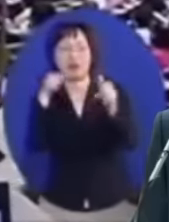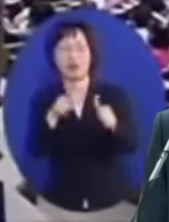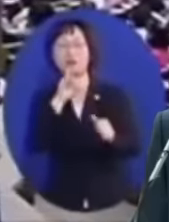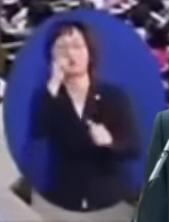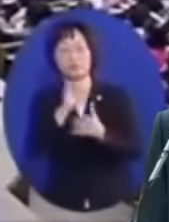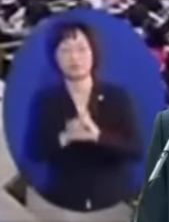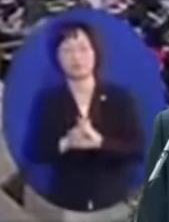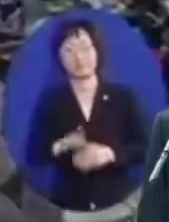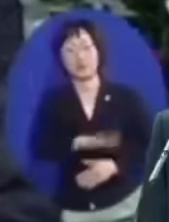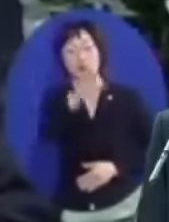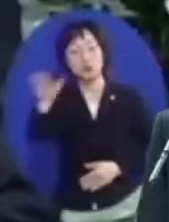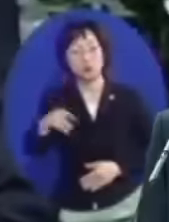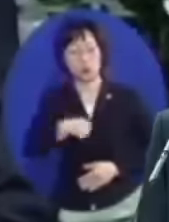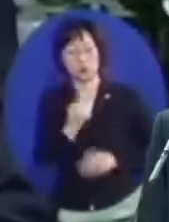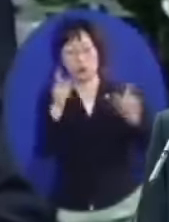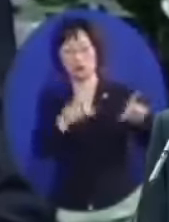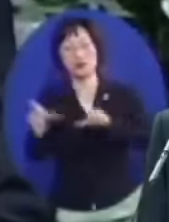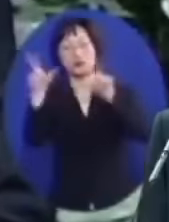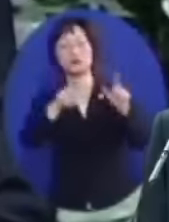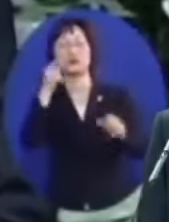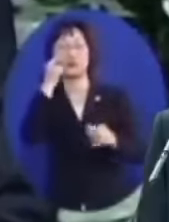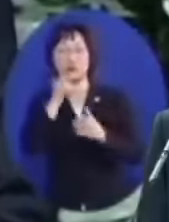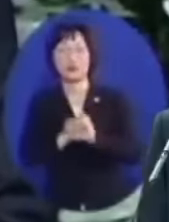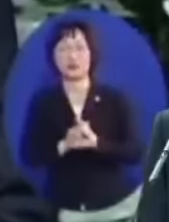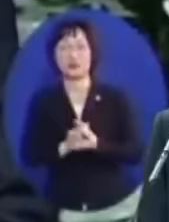우리는 혼자서 살지 못합니다.